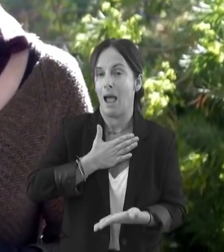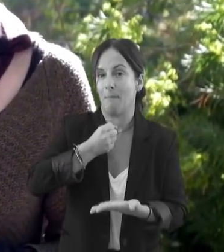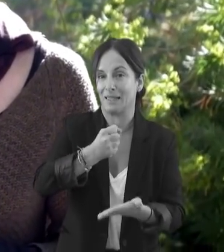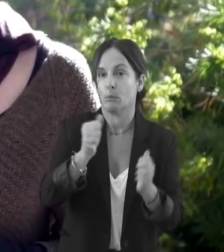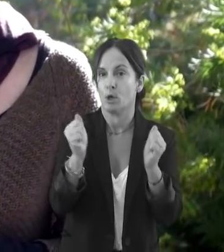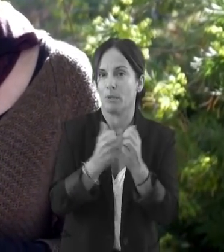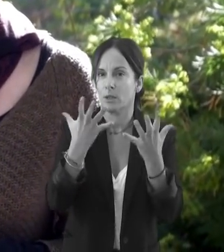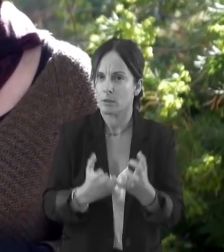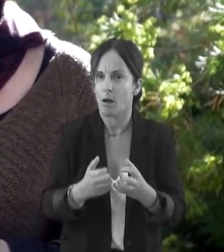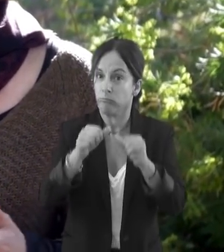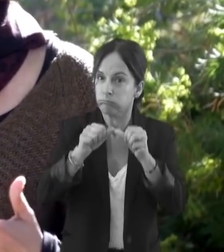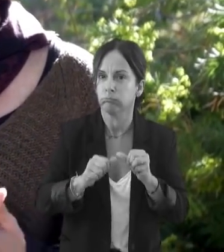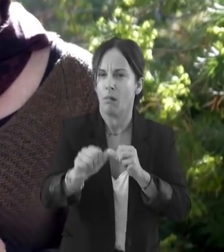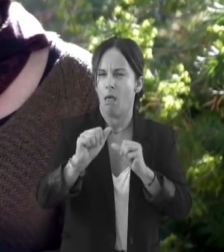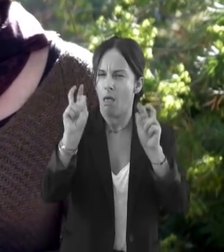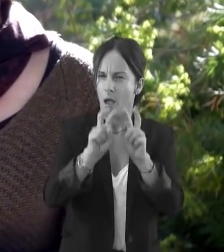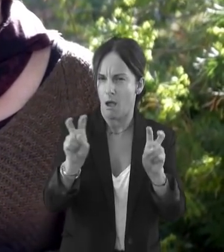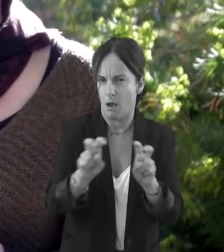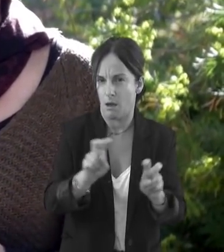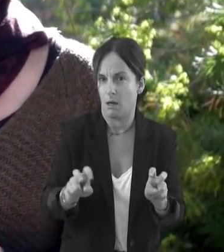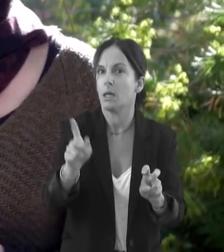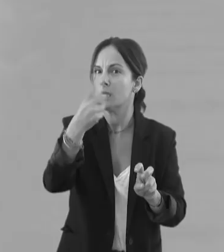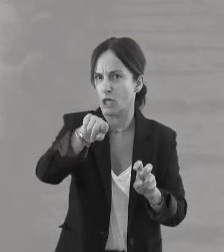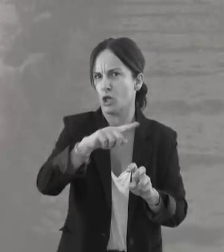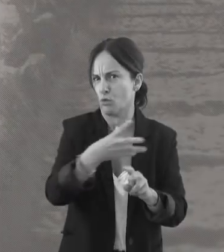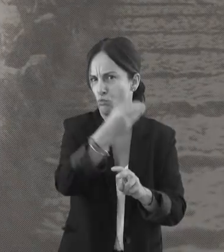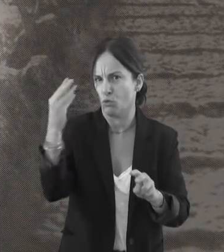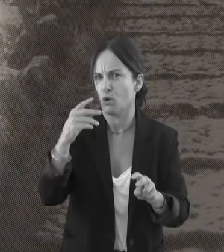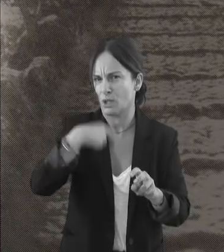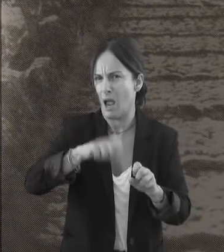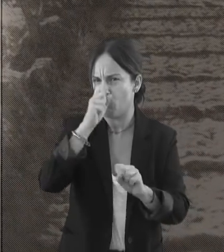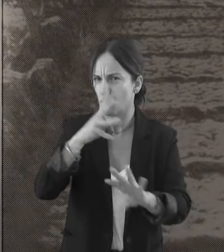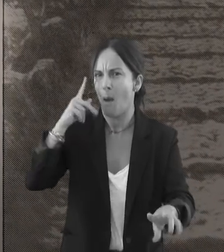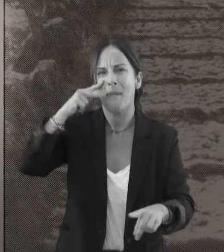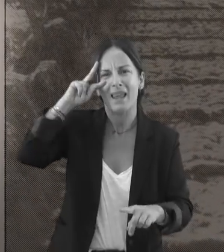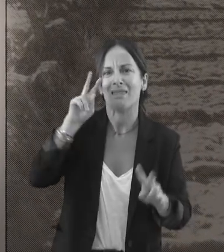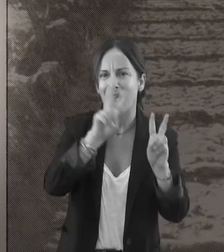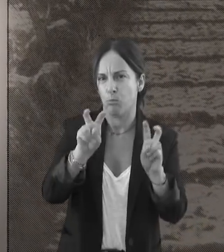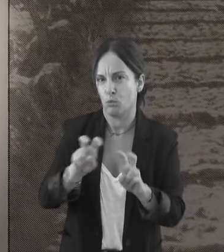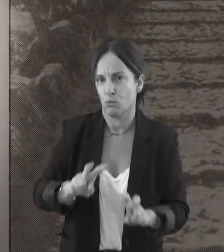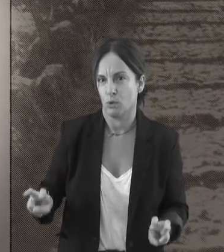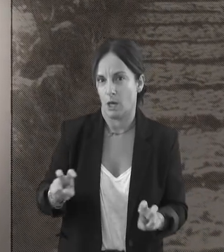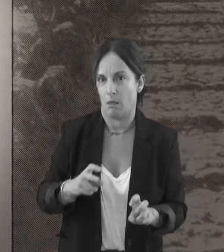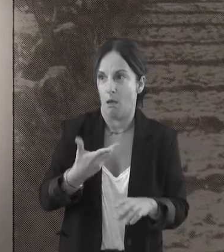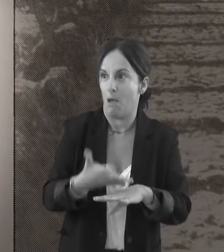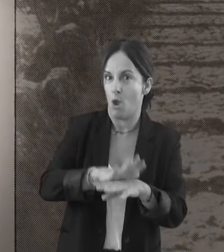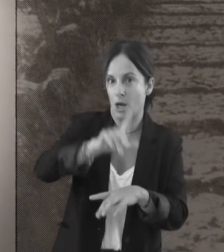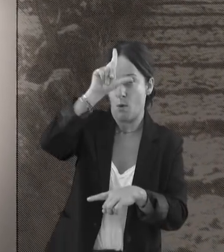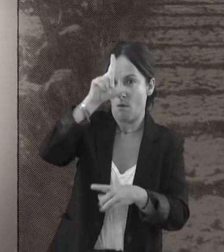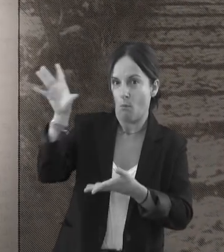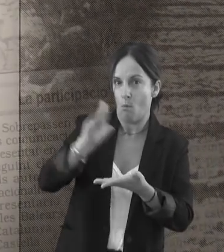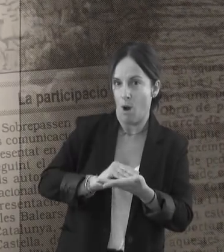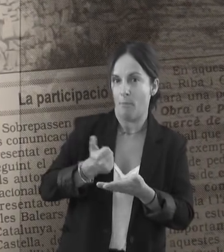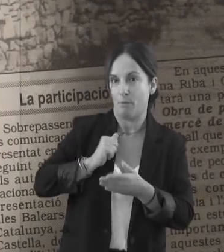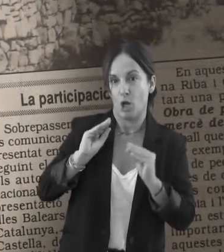al patrimoni de pedra en sec. Els inicis varen ser un congrés internacional que vàrem organitzar aquí a Palma